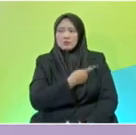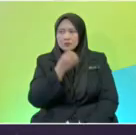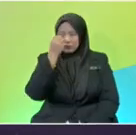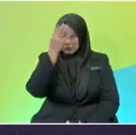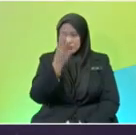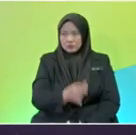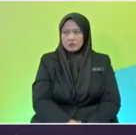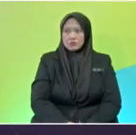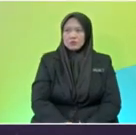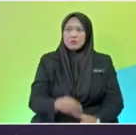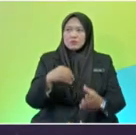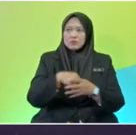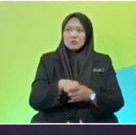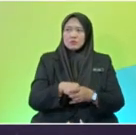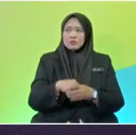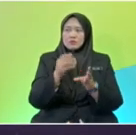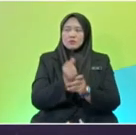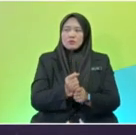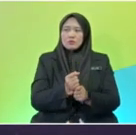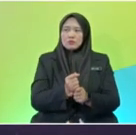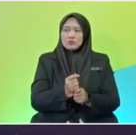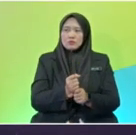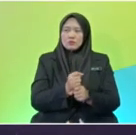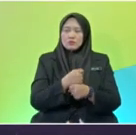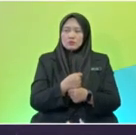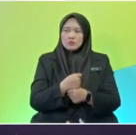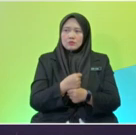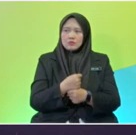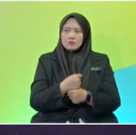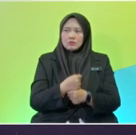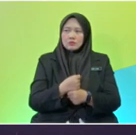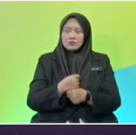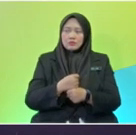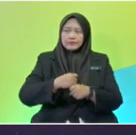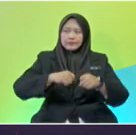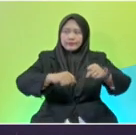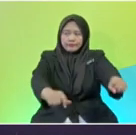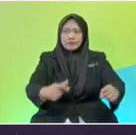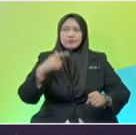kitab paparan ke situ ya